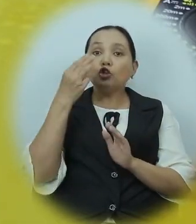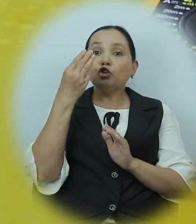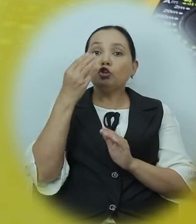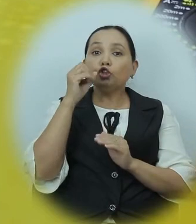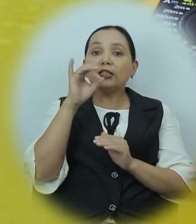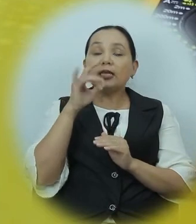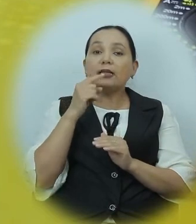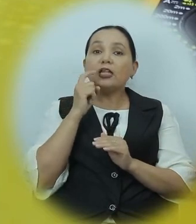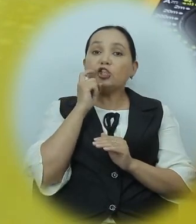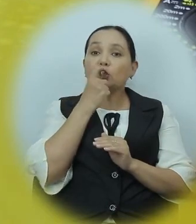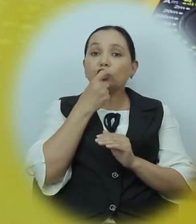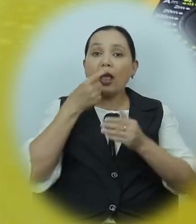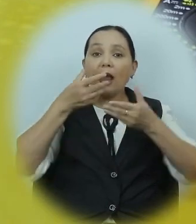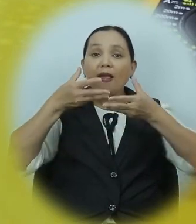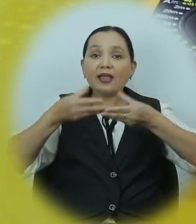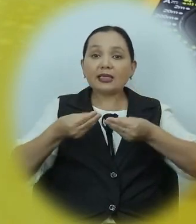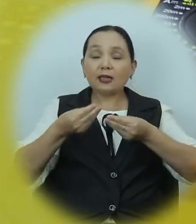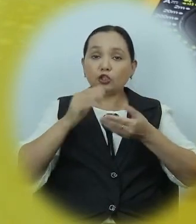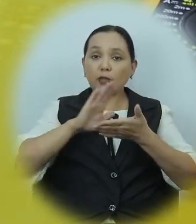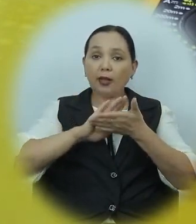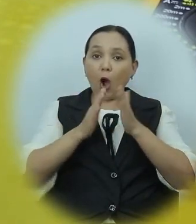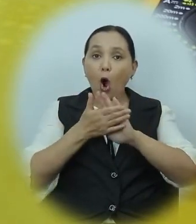shestirnaning tishlari yedirilishi oqibatida